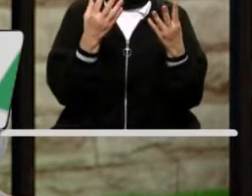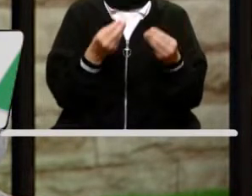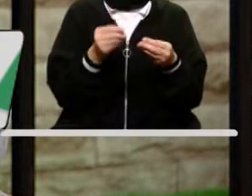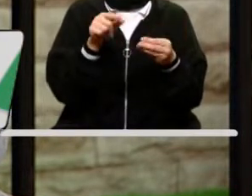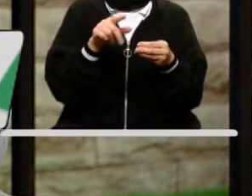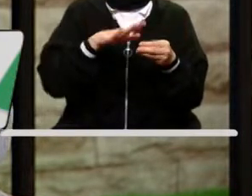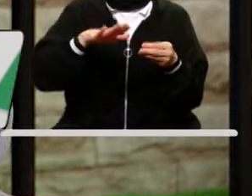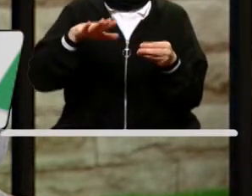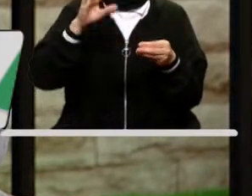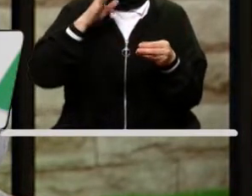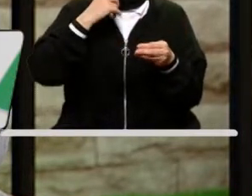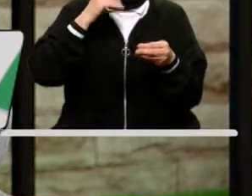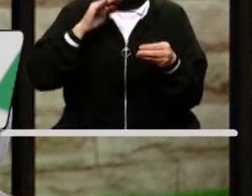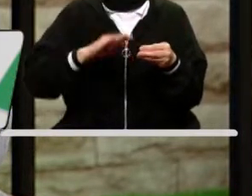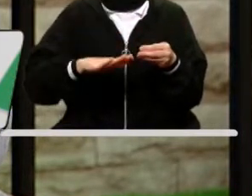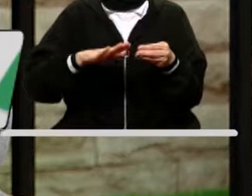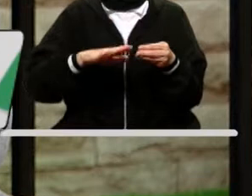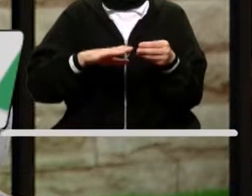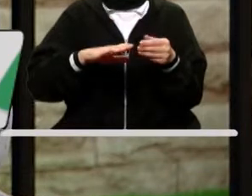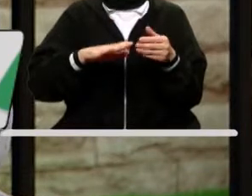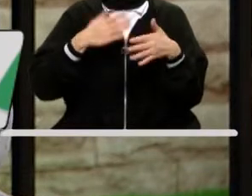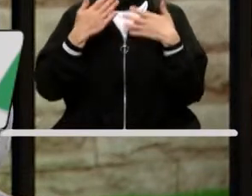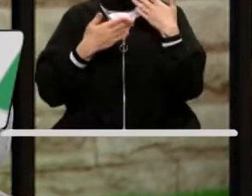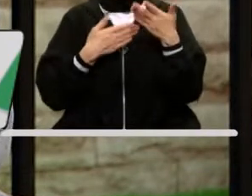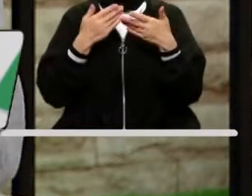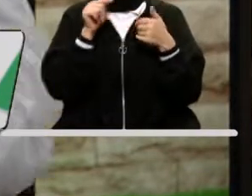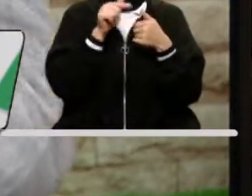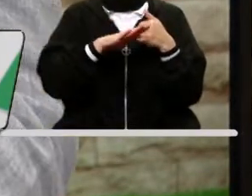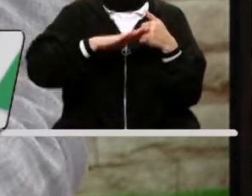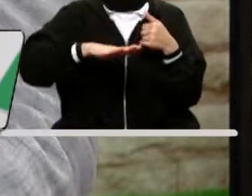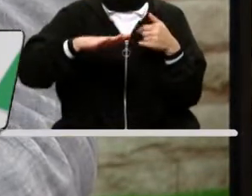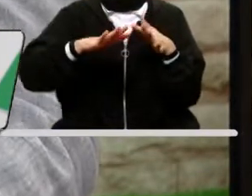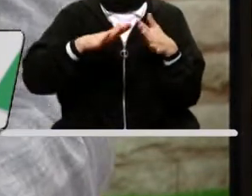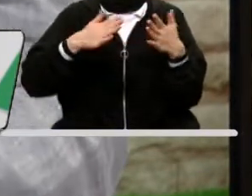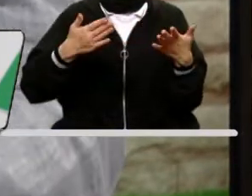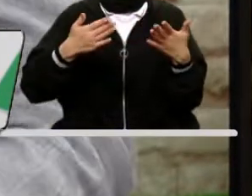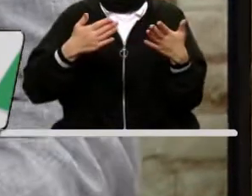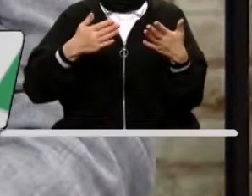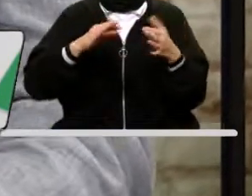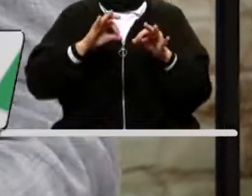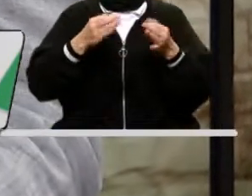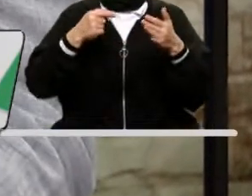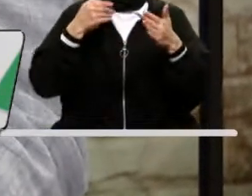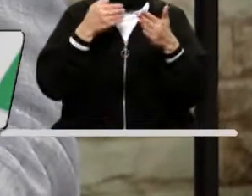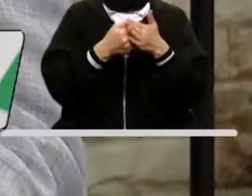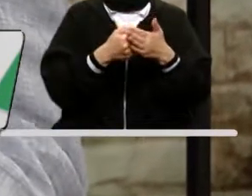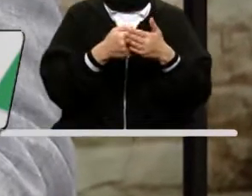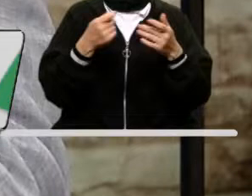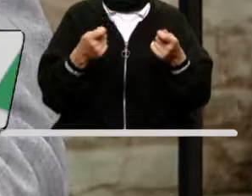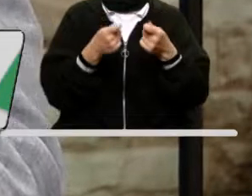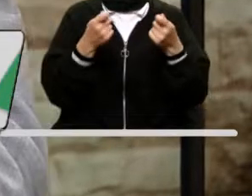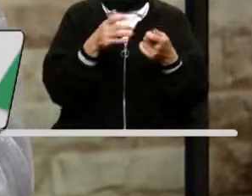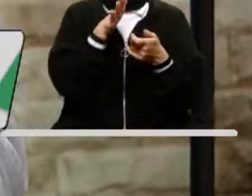yılmadan anlatırsanız, çocuk neye, ne kadar, kaç saat çalışacağını bilir. Ödevin yok muya gerek yok. Çocuk geldiği zaman sen televizyonun karşısında ödevini yap